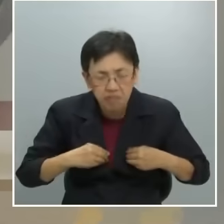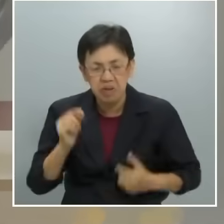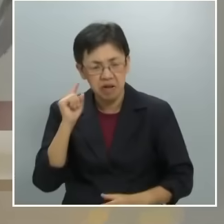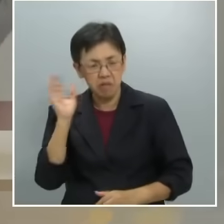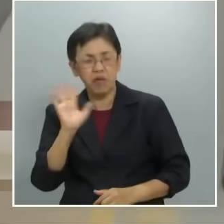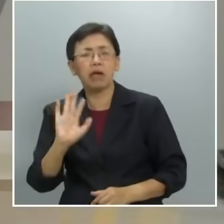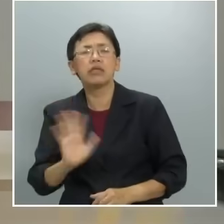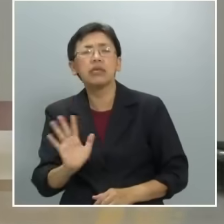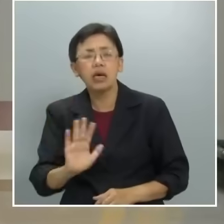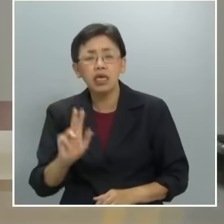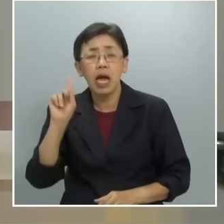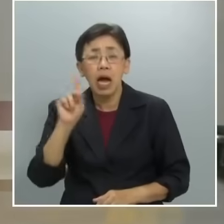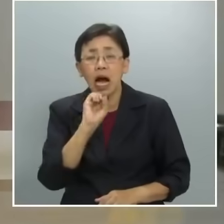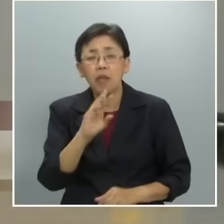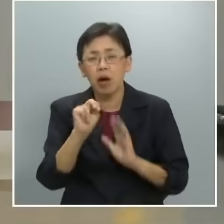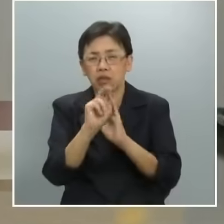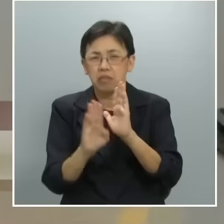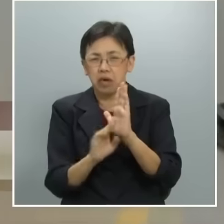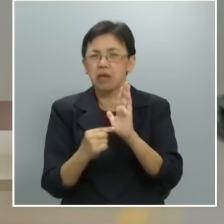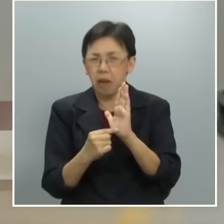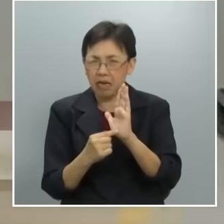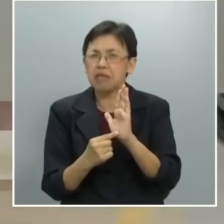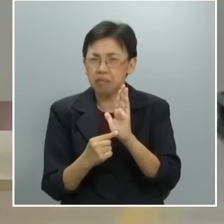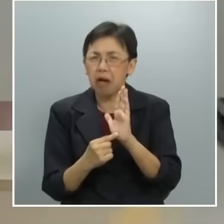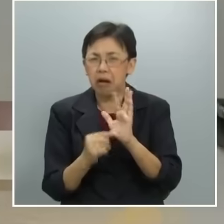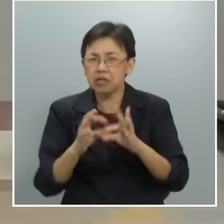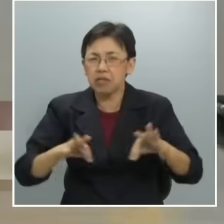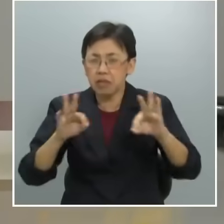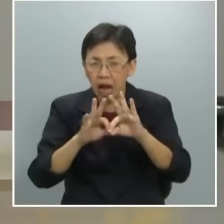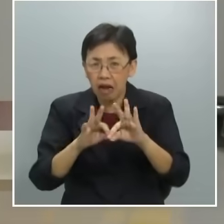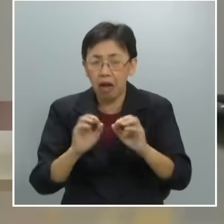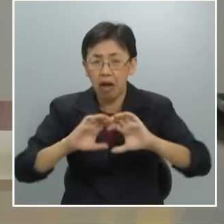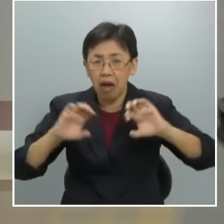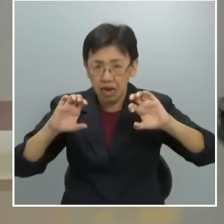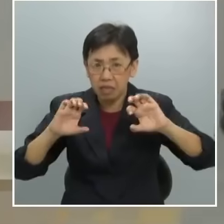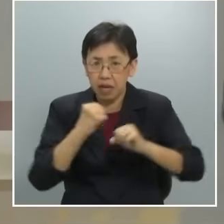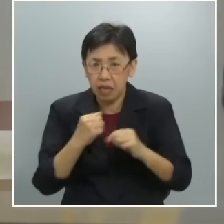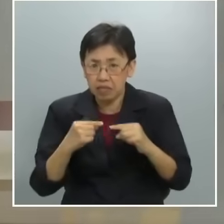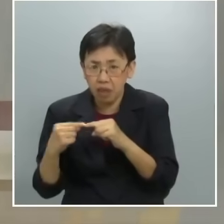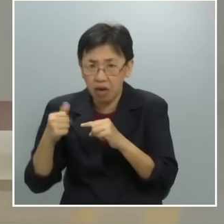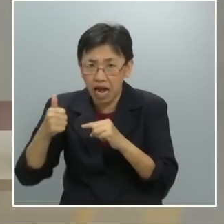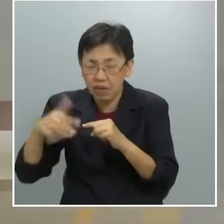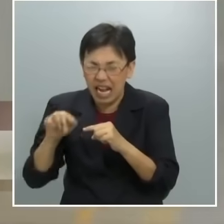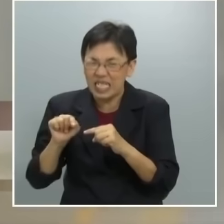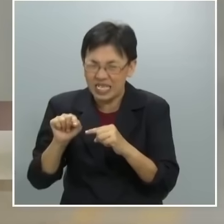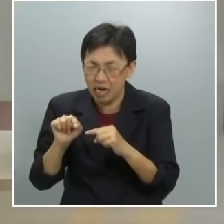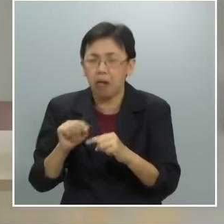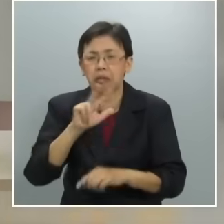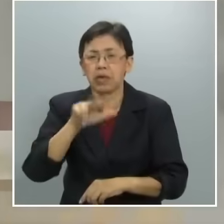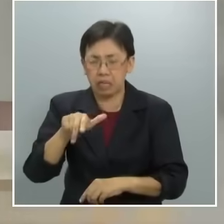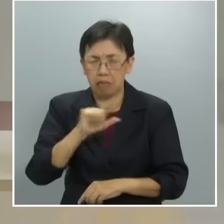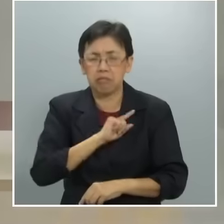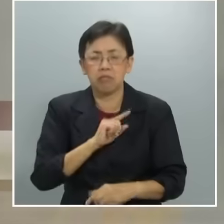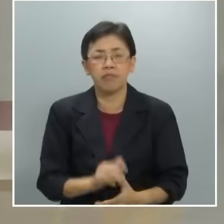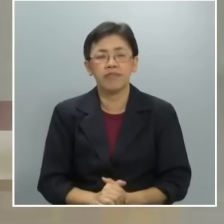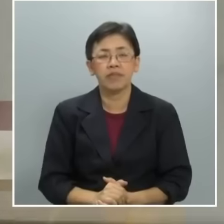ว่านโยบายนี้ดูเหมือนจะเป็นเดิมพันก้าวต่อไปของรัฐบาลภายใต้การนำของพรรคเพื่อไทยคุณเศรษ